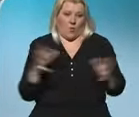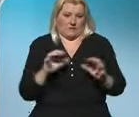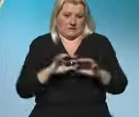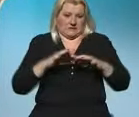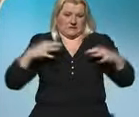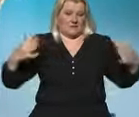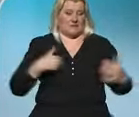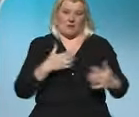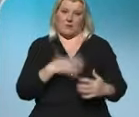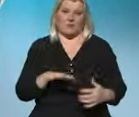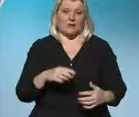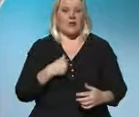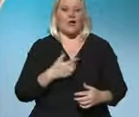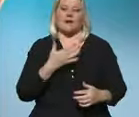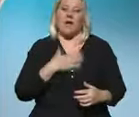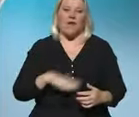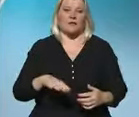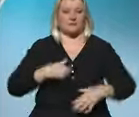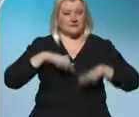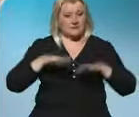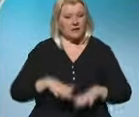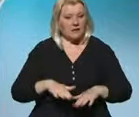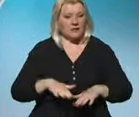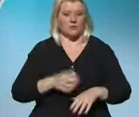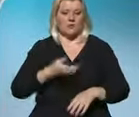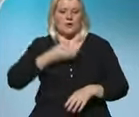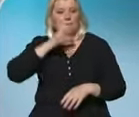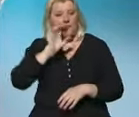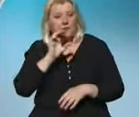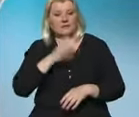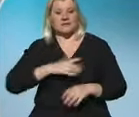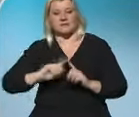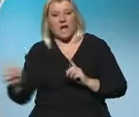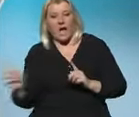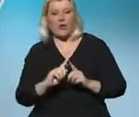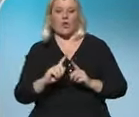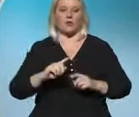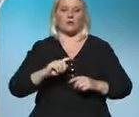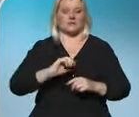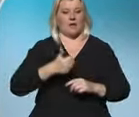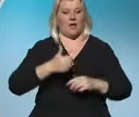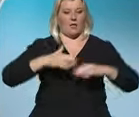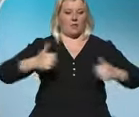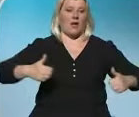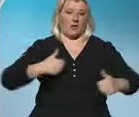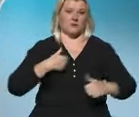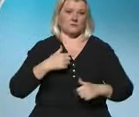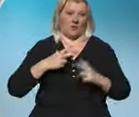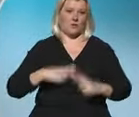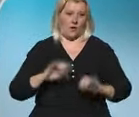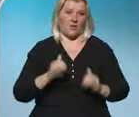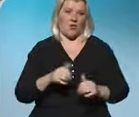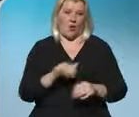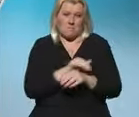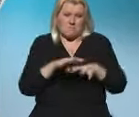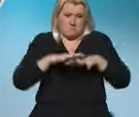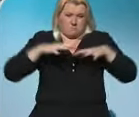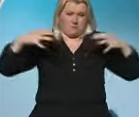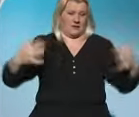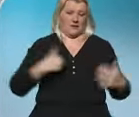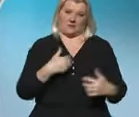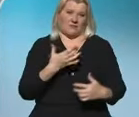pití, mít možnost jít na záchod prostě a ne, že jsem někde v davu a nevím, co mám dělat. Takže já, jako když jdu na koncerty, tak vlastně